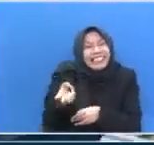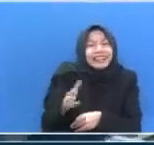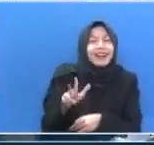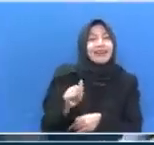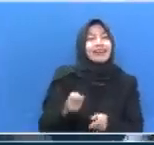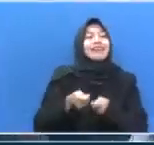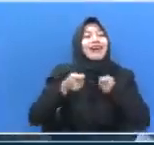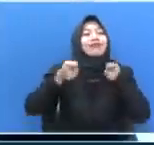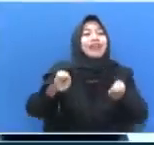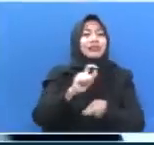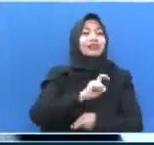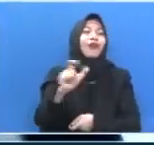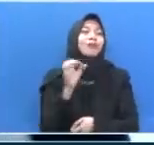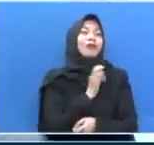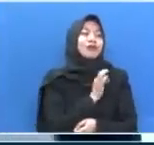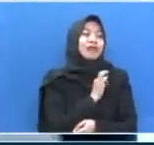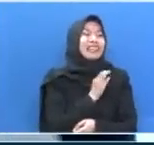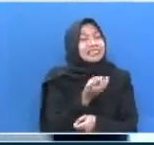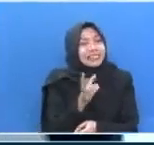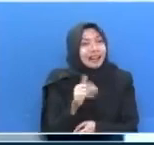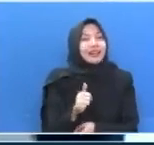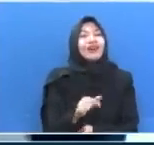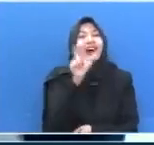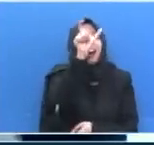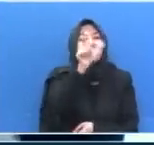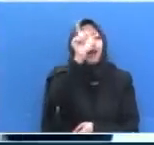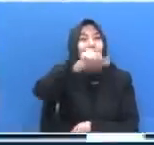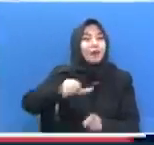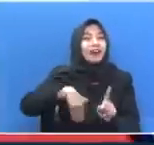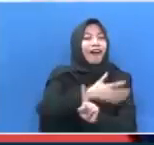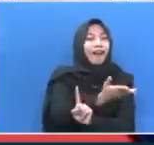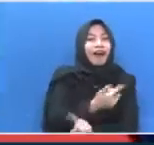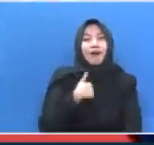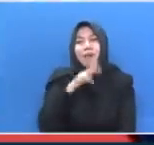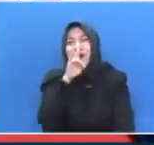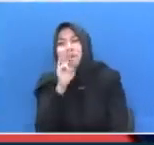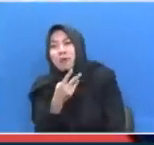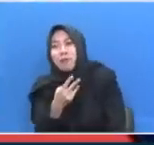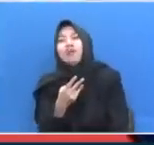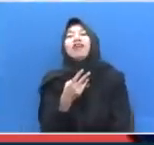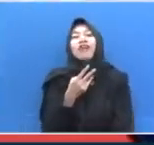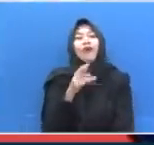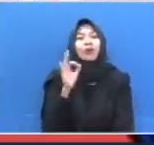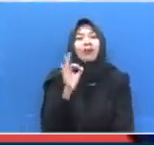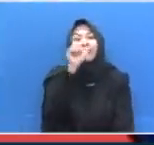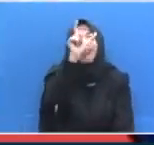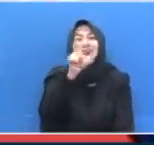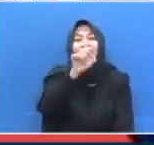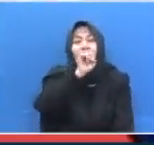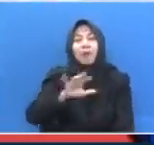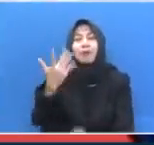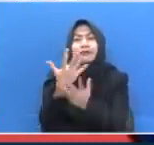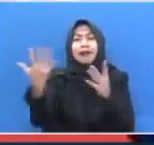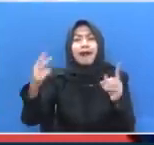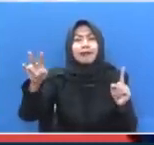yang tentu saja pernyataan penghianat musang berbulu domba itu secara tidak langsung kan mendaur grade ini